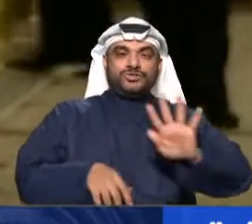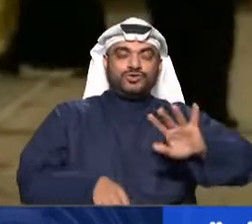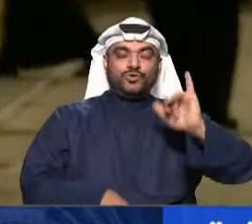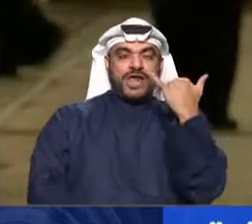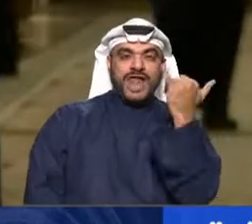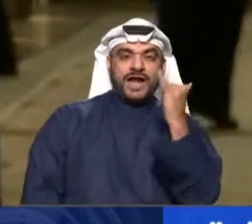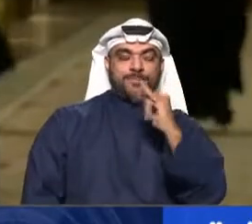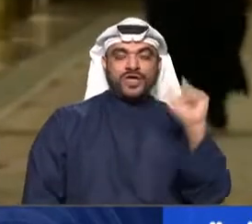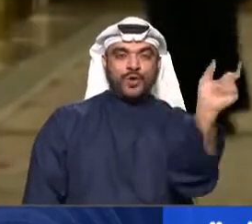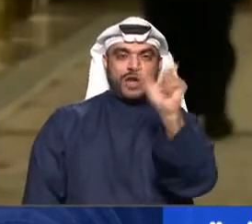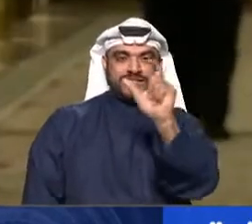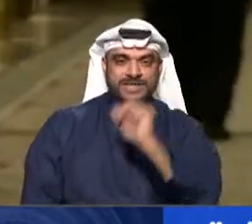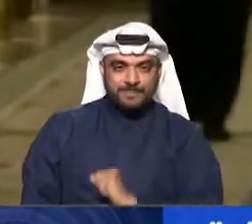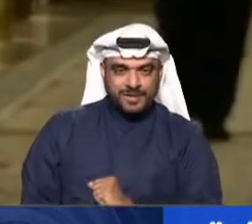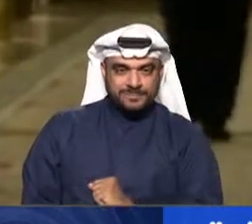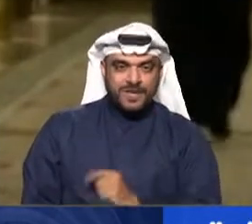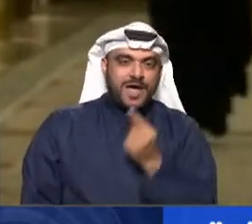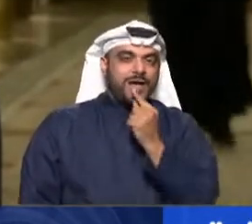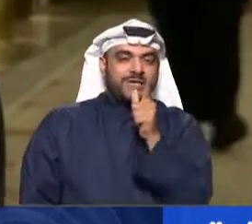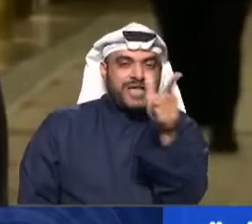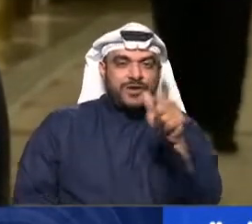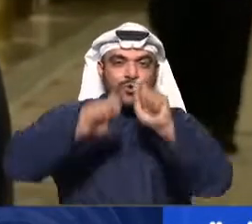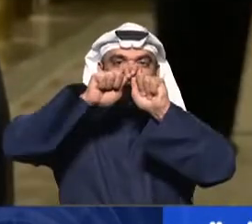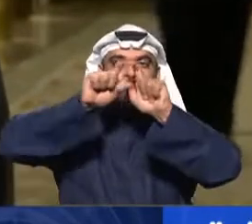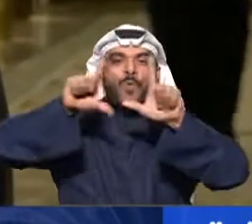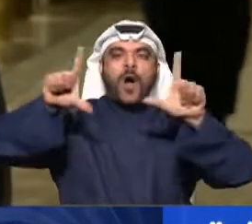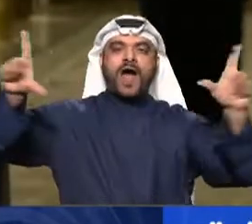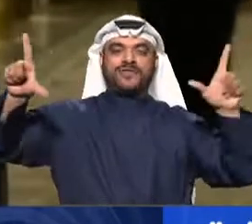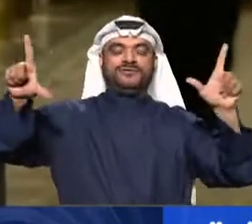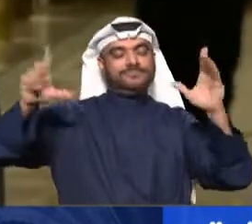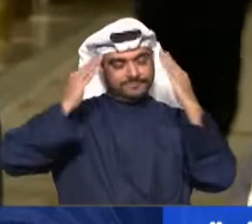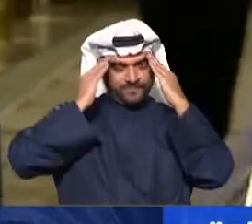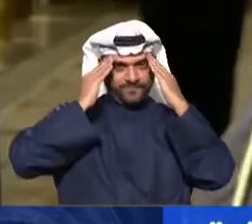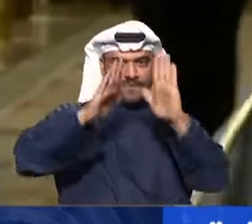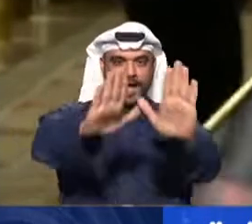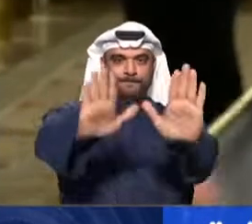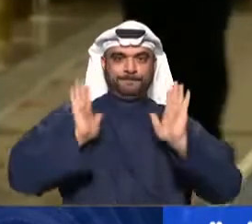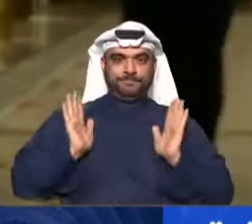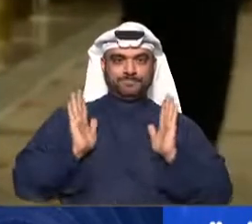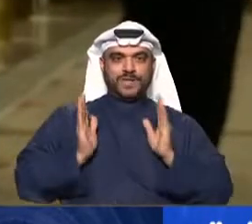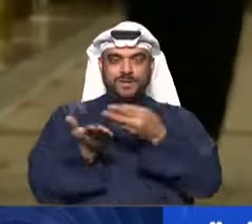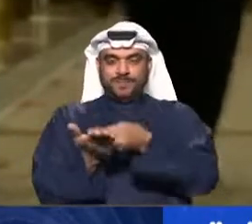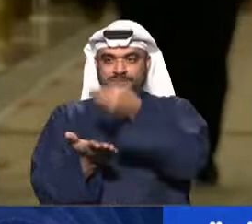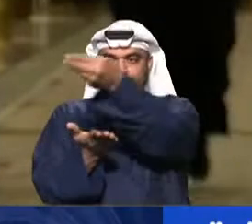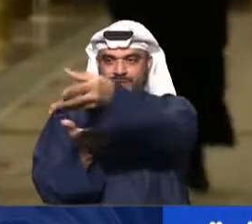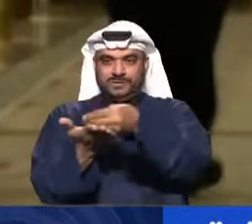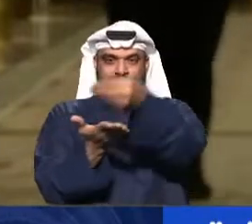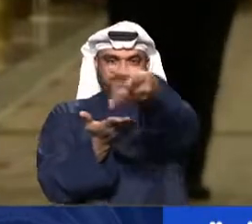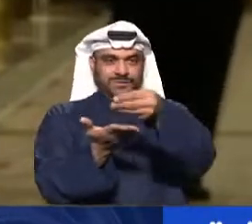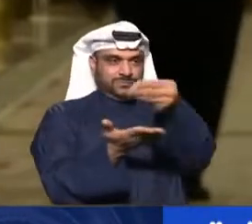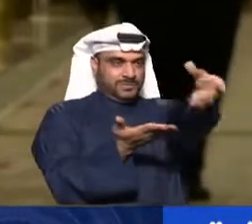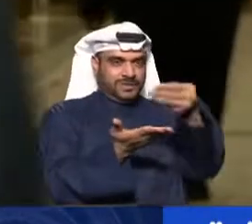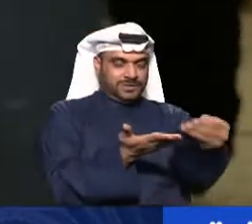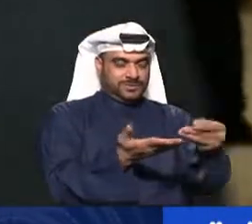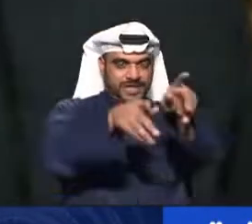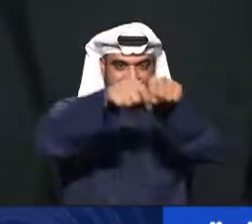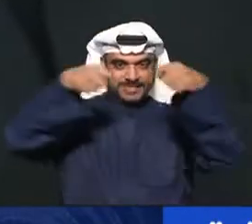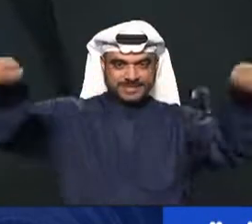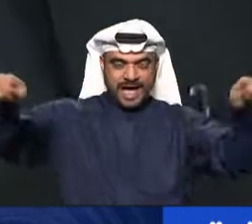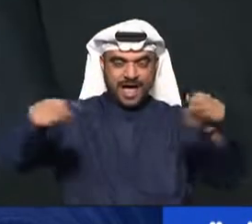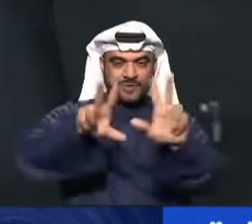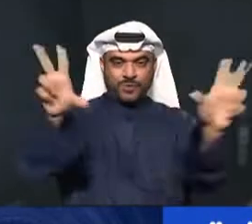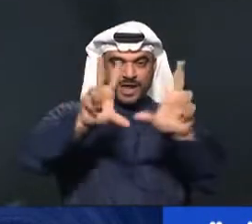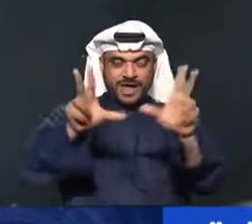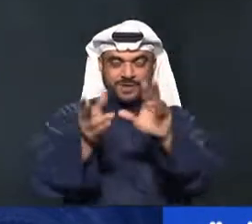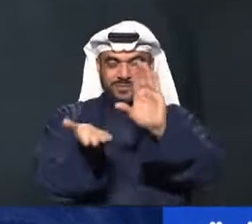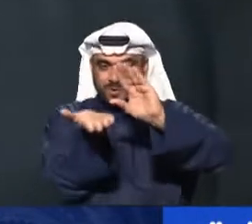العربية والإسلامية. حبيت أوضح لكم هذا الأمر، وأيضا حبيت أن أوزع على الصحافة والإعلام